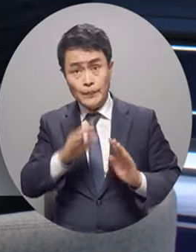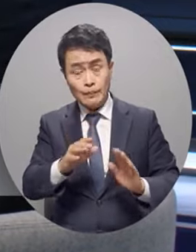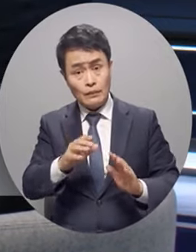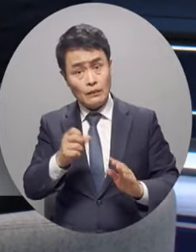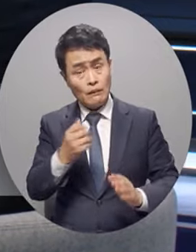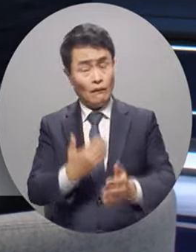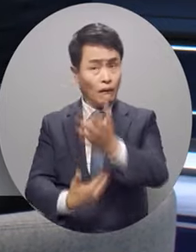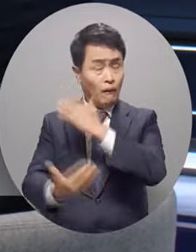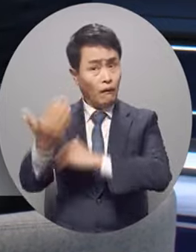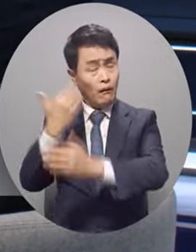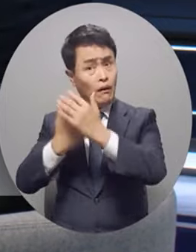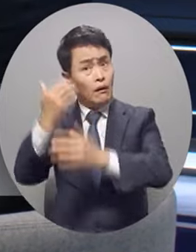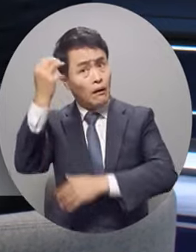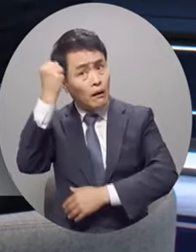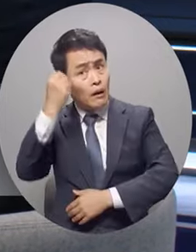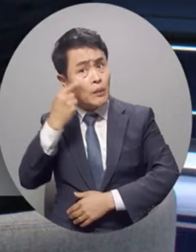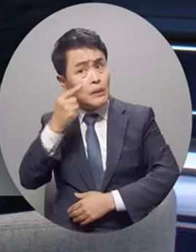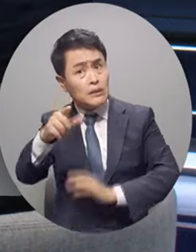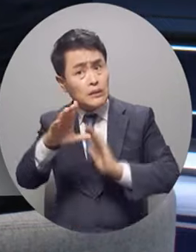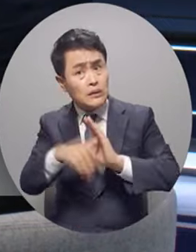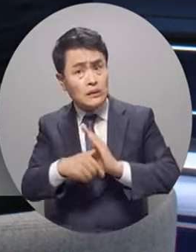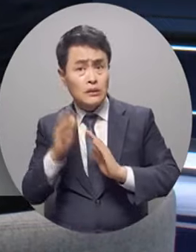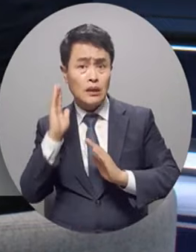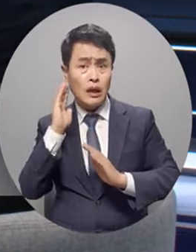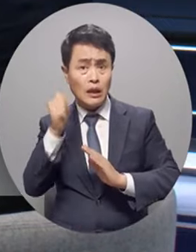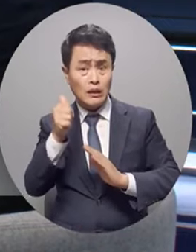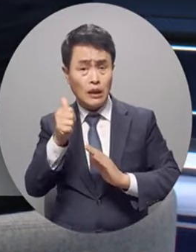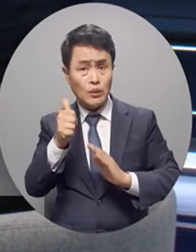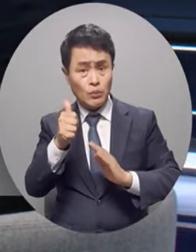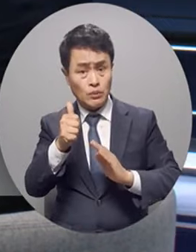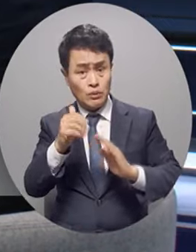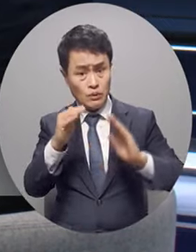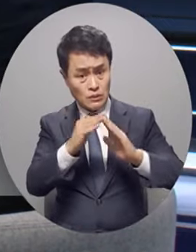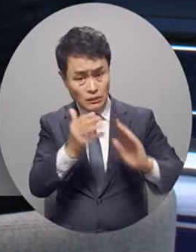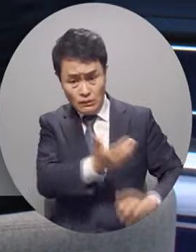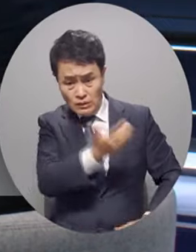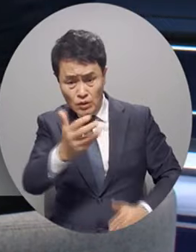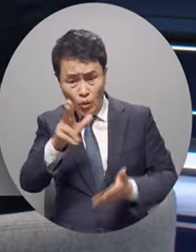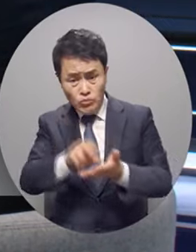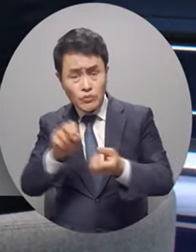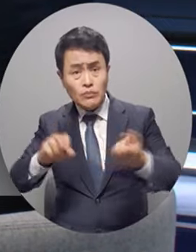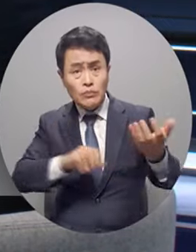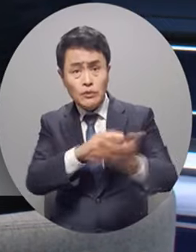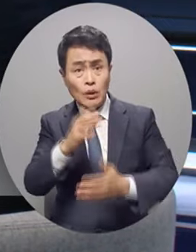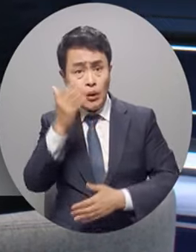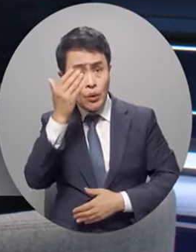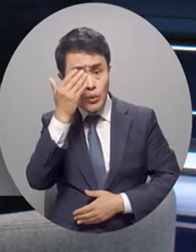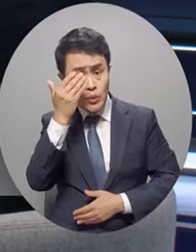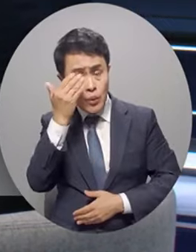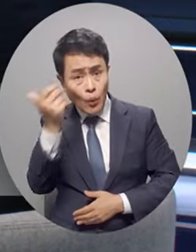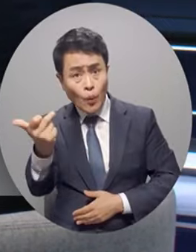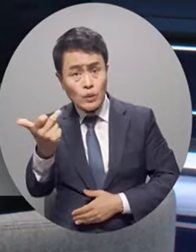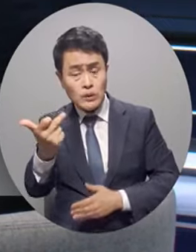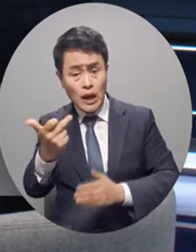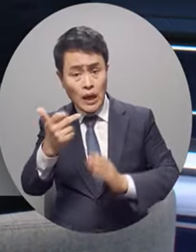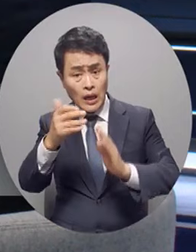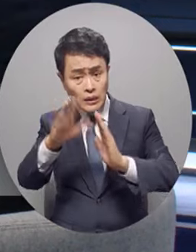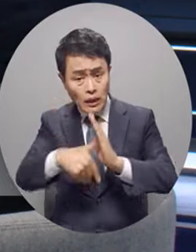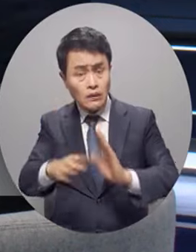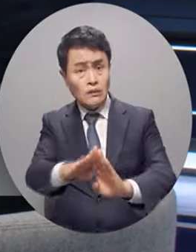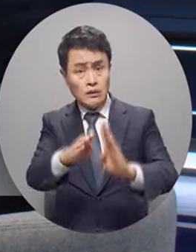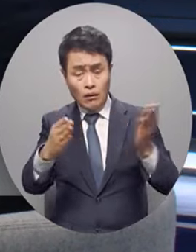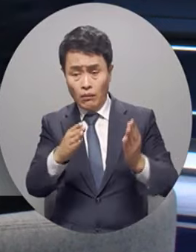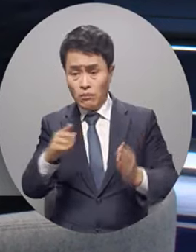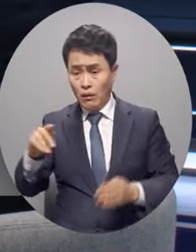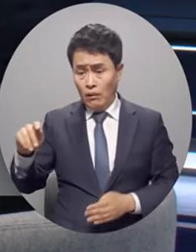되돌려보면 그 당시에 대통령 시 이전 문주로 시끄럽기도 했잖아요 산시대 개막을 내세우면서 굉장히 속전속결로 진행을